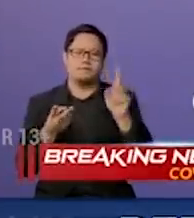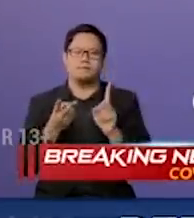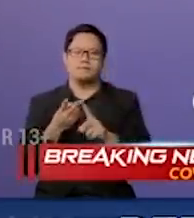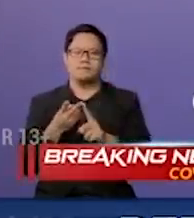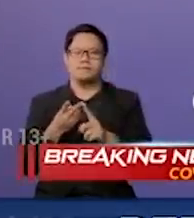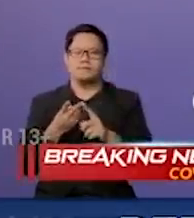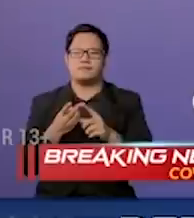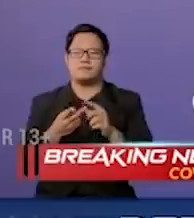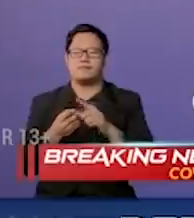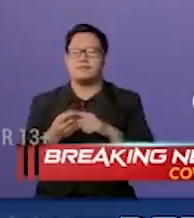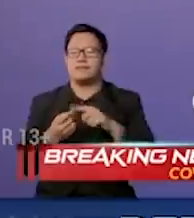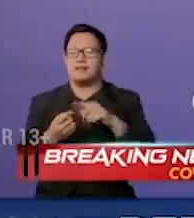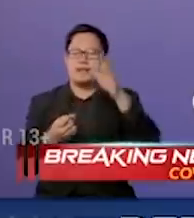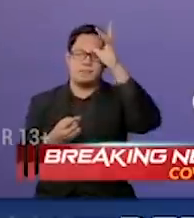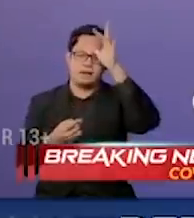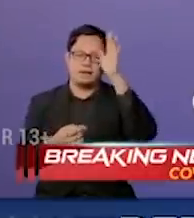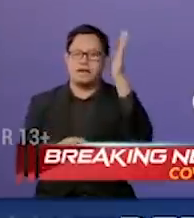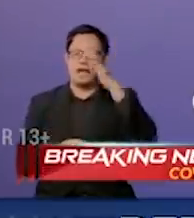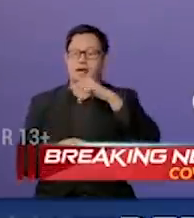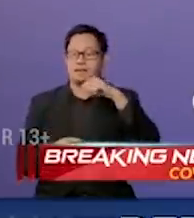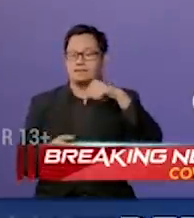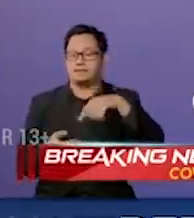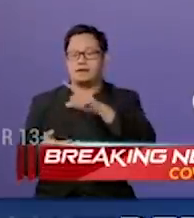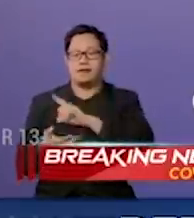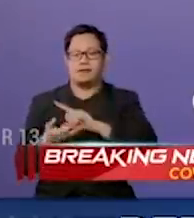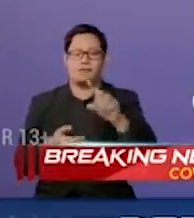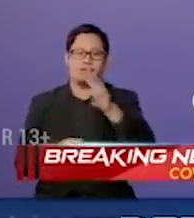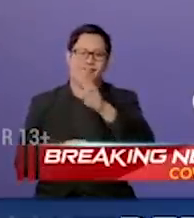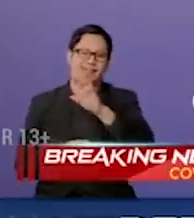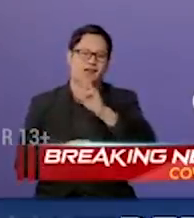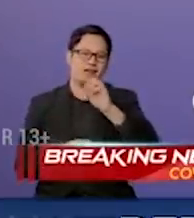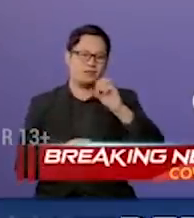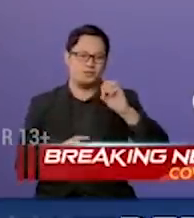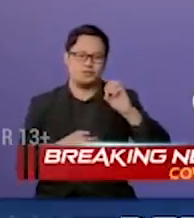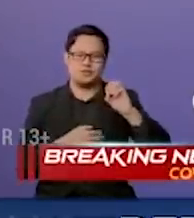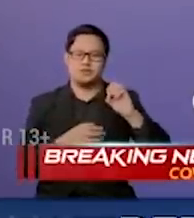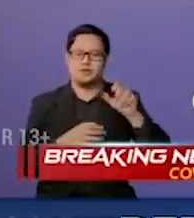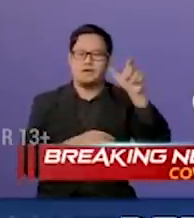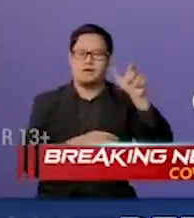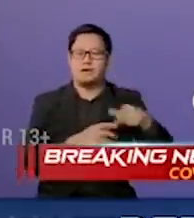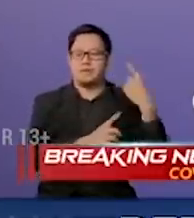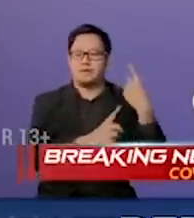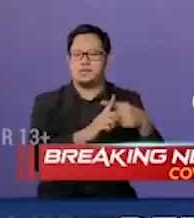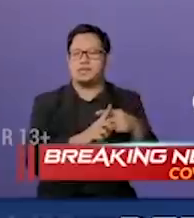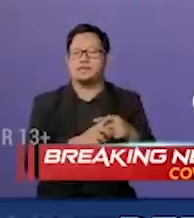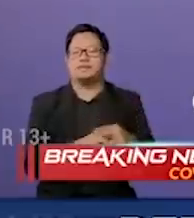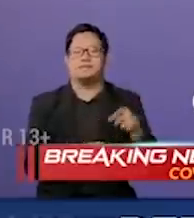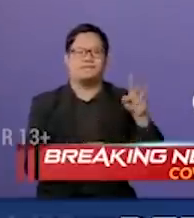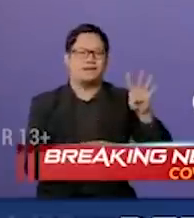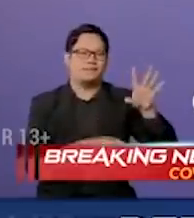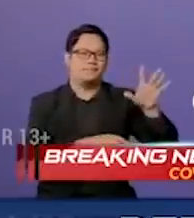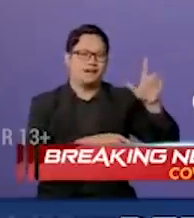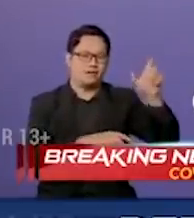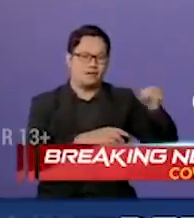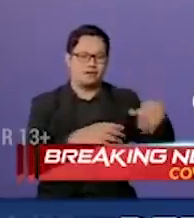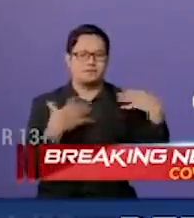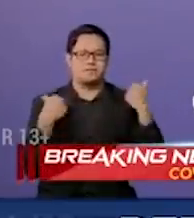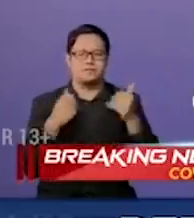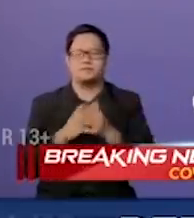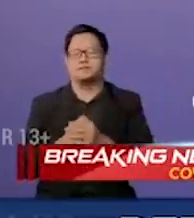Hai hari ini melaporkan 31 kasus baru dan 45 sembuh di Papua